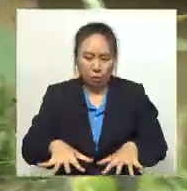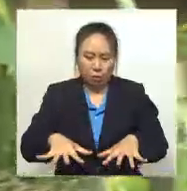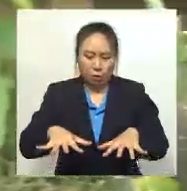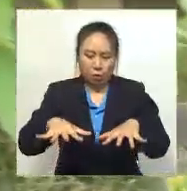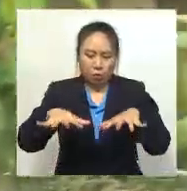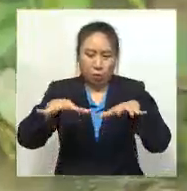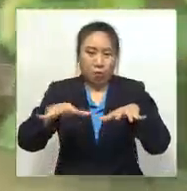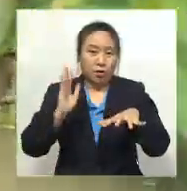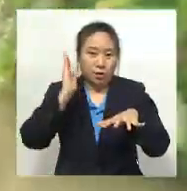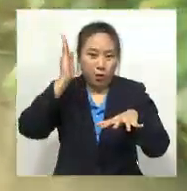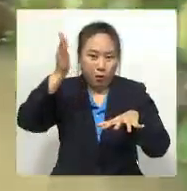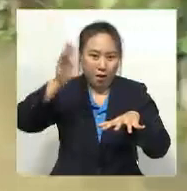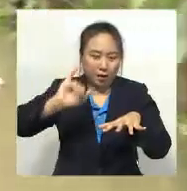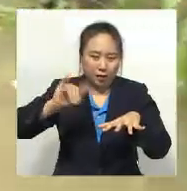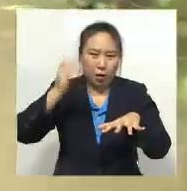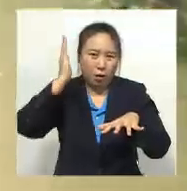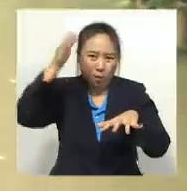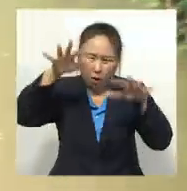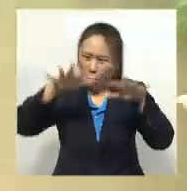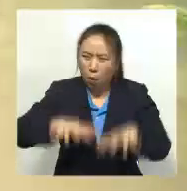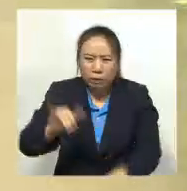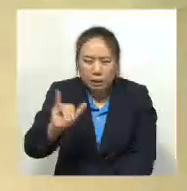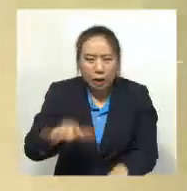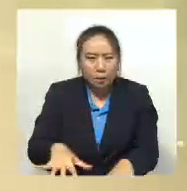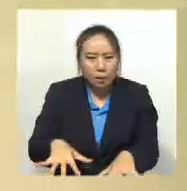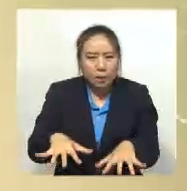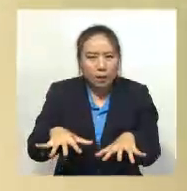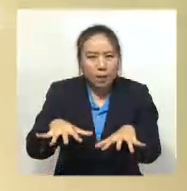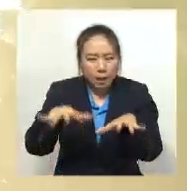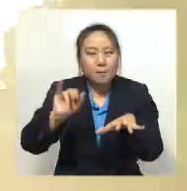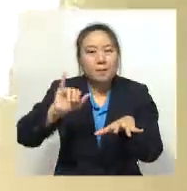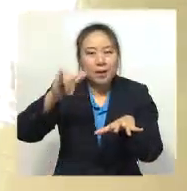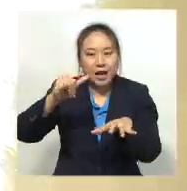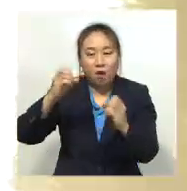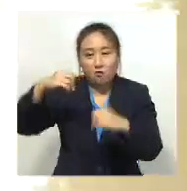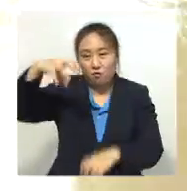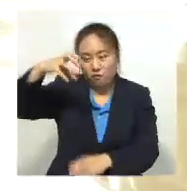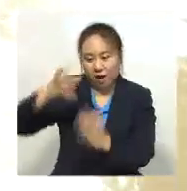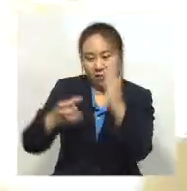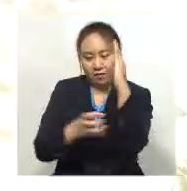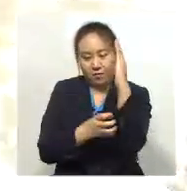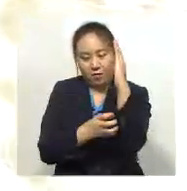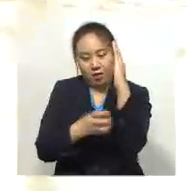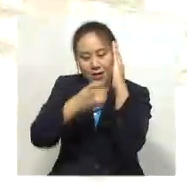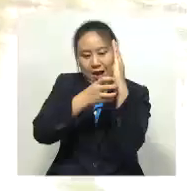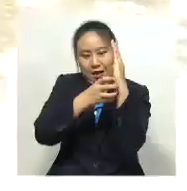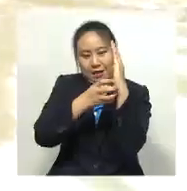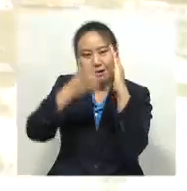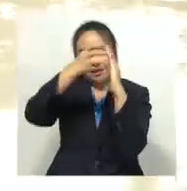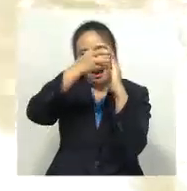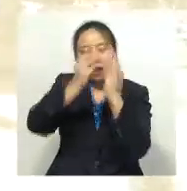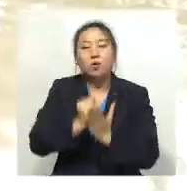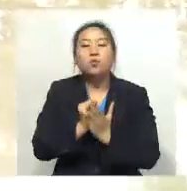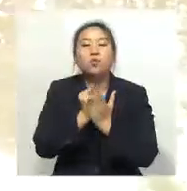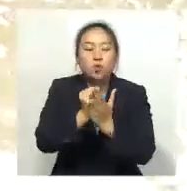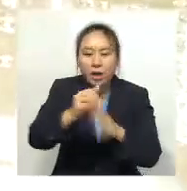ะว่ามีทีท่าที่จะยังไม่ลดลงแล้วก็เพิ่มขึ้นอย่างต่อเนื่องนะคะก็จะย้ายหม้อแปลงขึ้นไปเรื่อยๆเพื่ออำนวยความสะดวกให้กับประชาชน